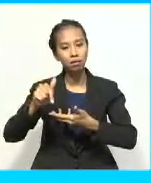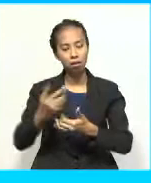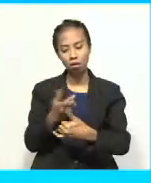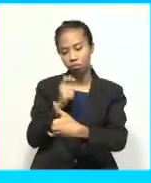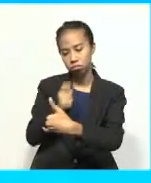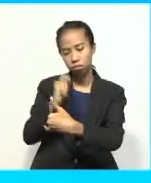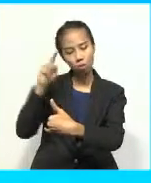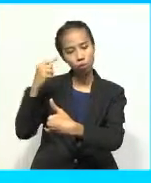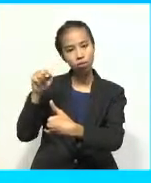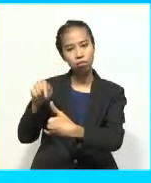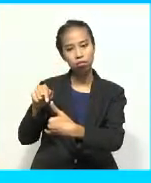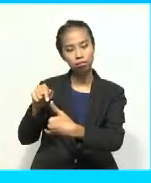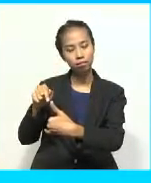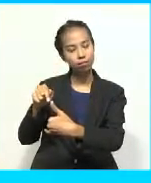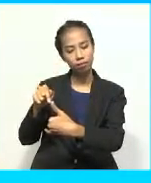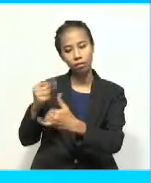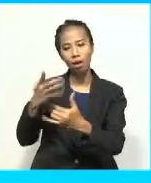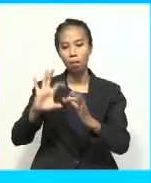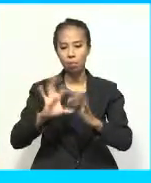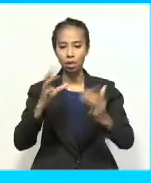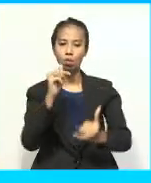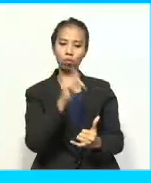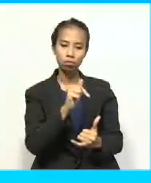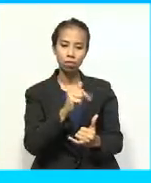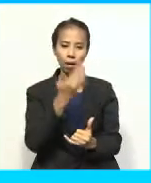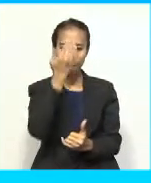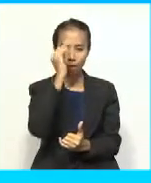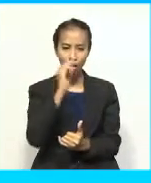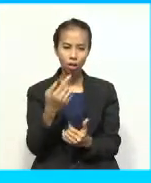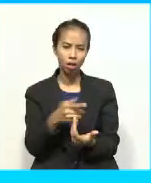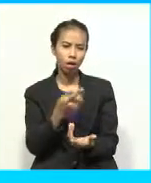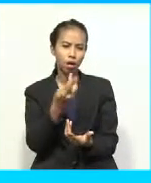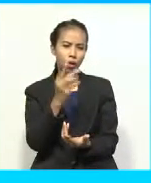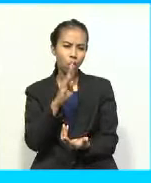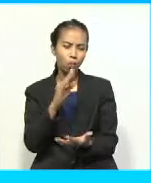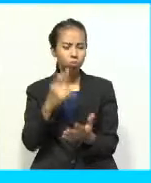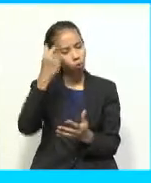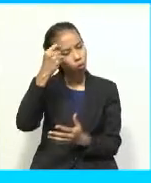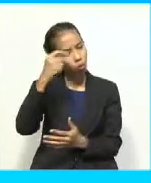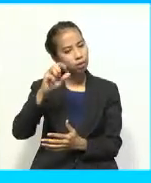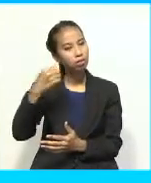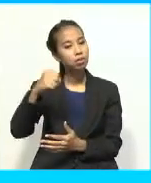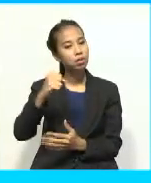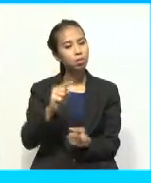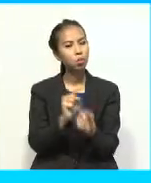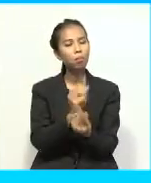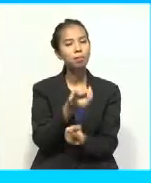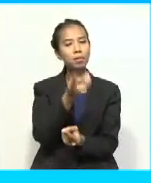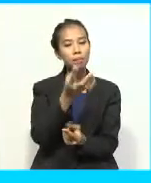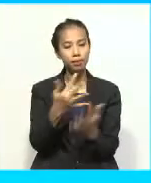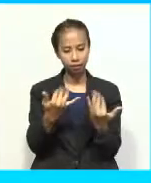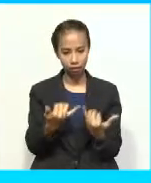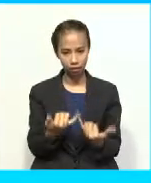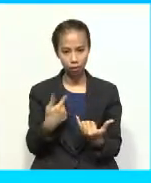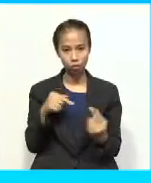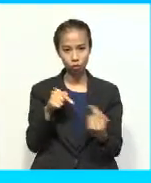อบปากคำนะครับยืนยันได้ว่าไม่มีส่วนเกี่ยวข้องกับคดีนี้เพราะว่าเพิ่งจะคบหากันได้เพียงประมาณ10วันเท่านั้นนะครับเบื้องต้นตำรวจได้มี